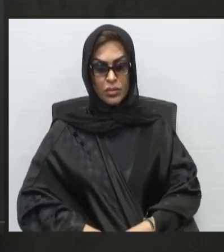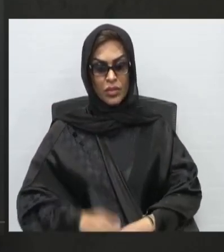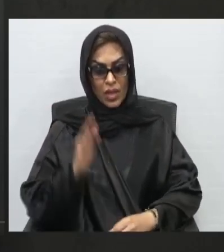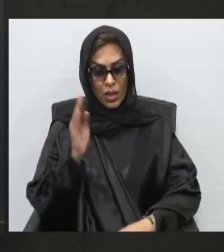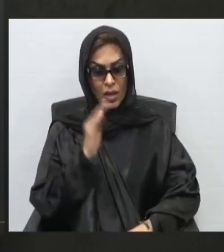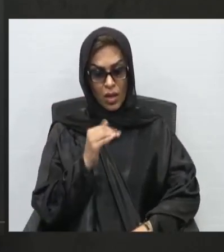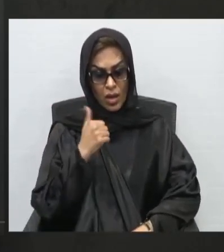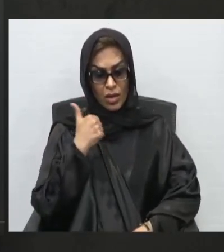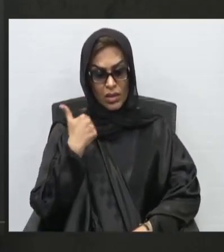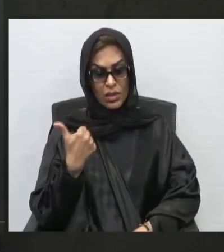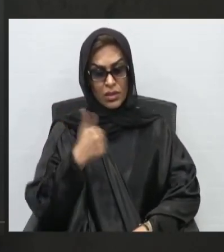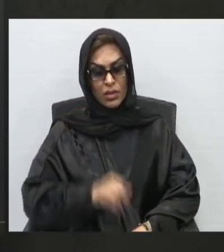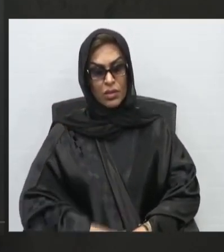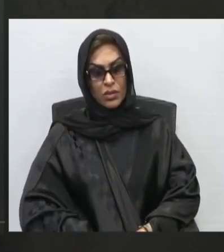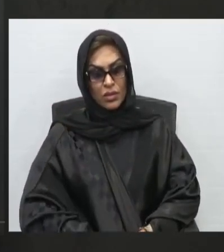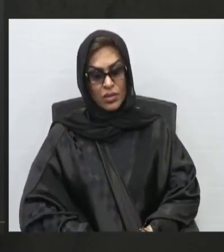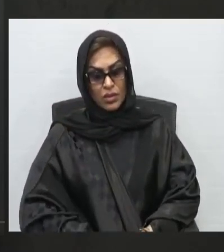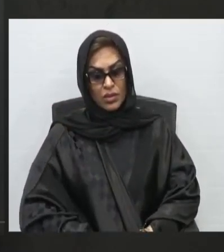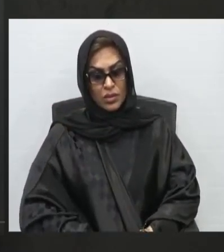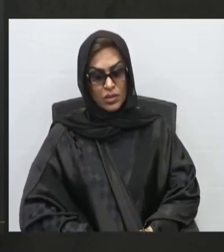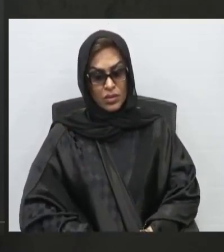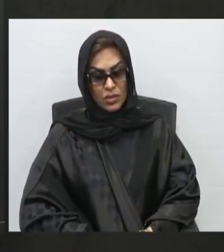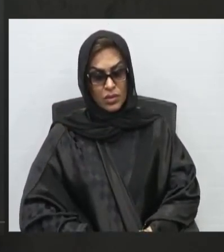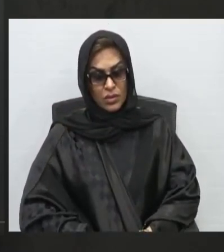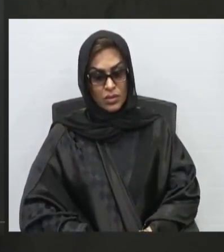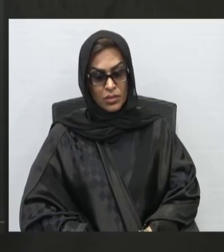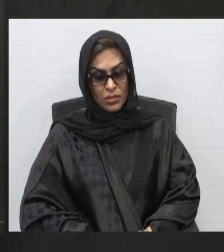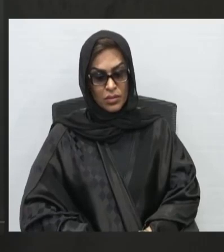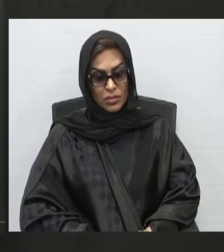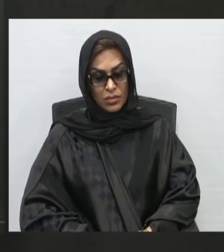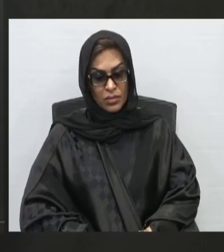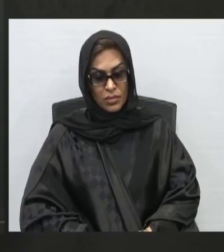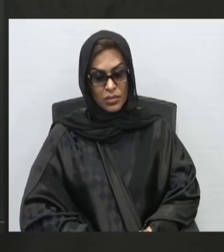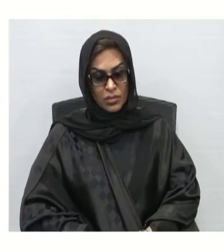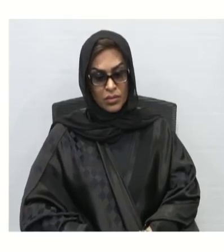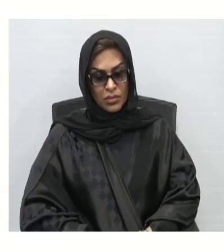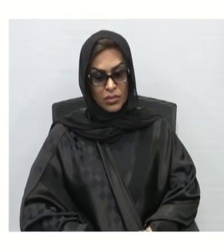الكتروني تسويق خدمات التوصيل وخدمات العملاء